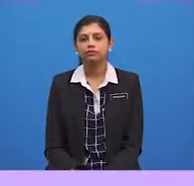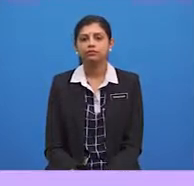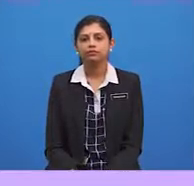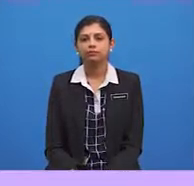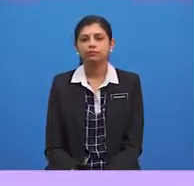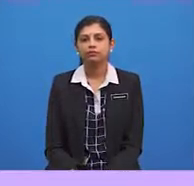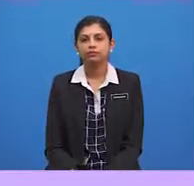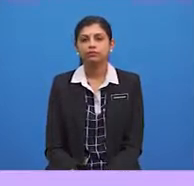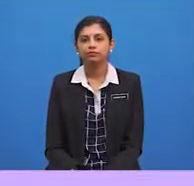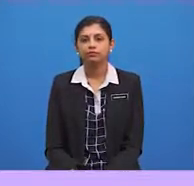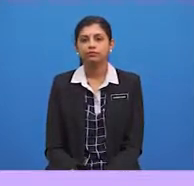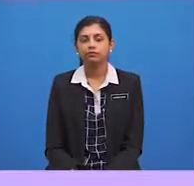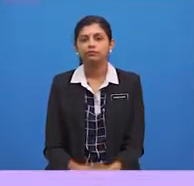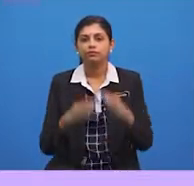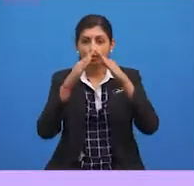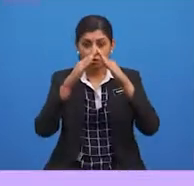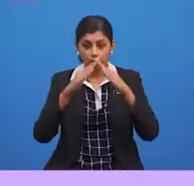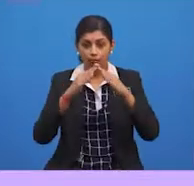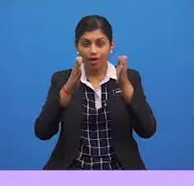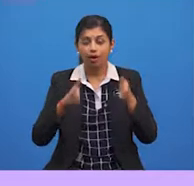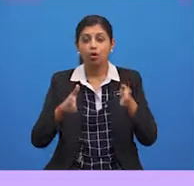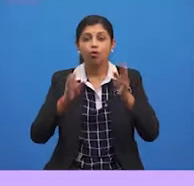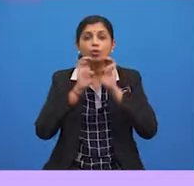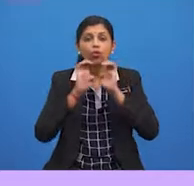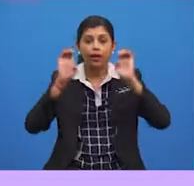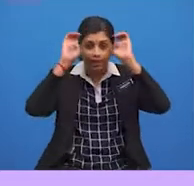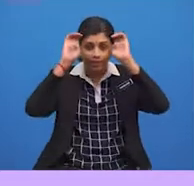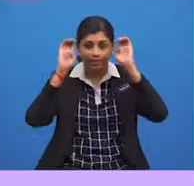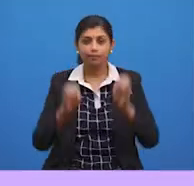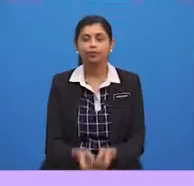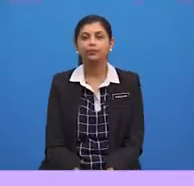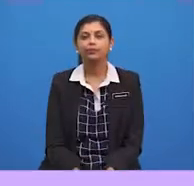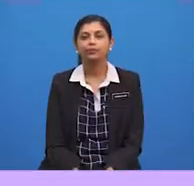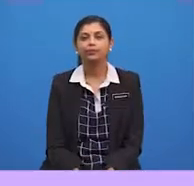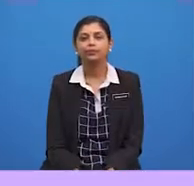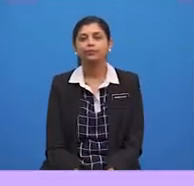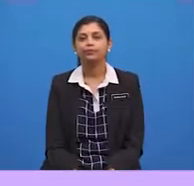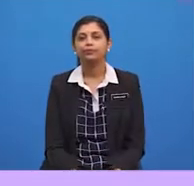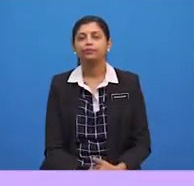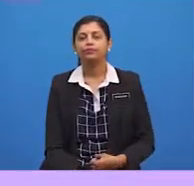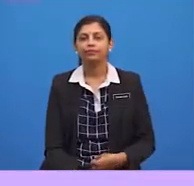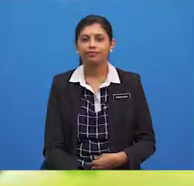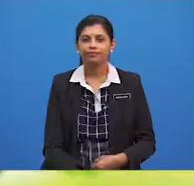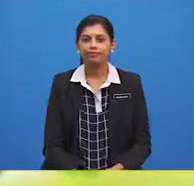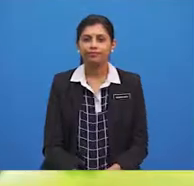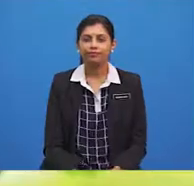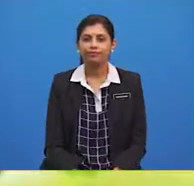ketul-ketul salji yang keras. Sumber Kamus Dewan Bahasa.